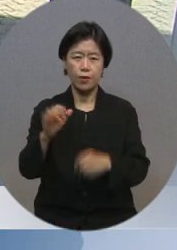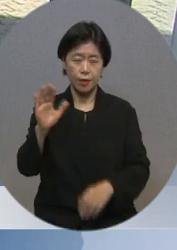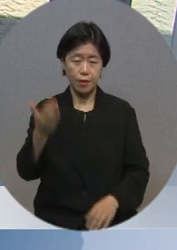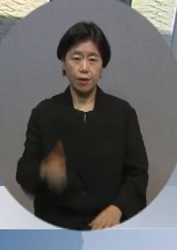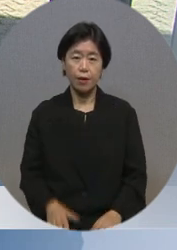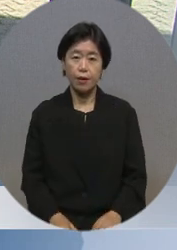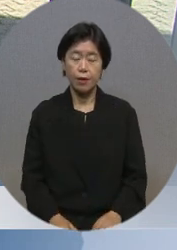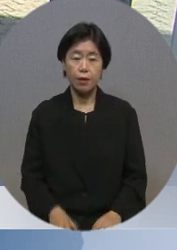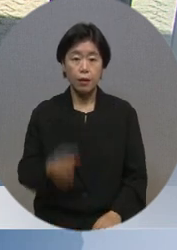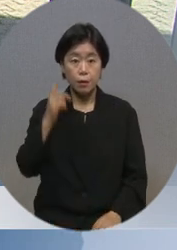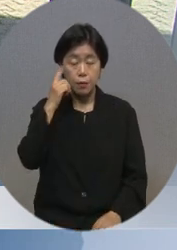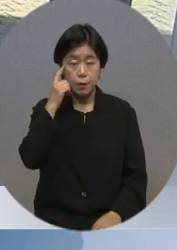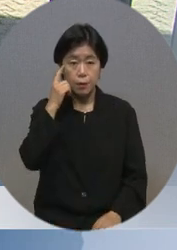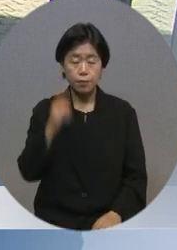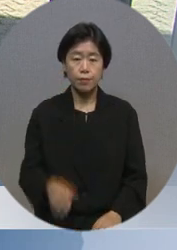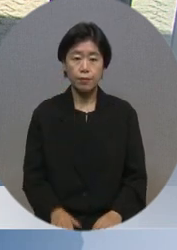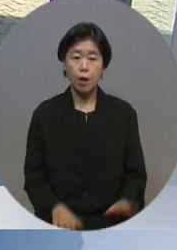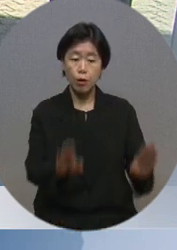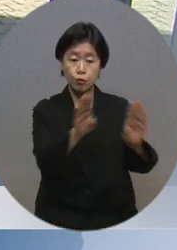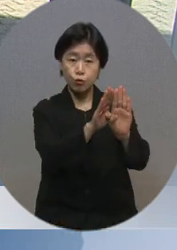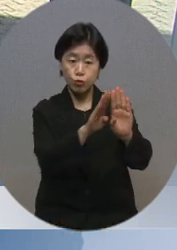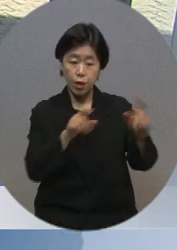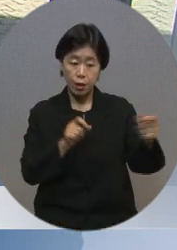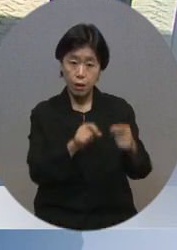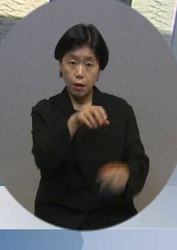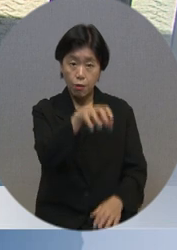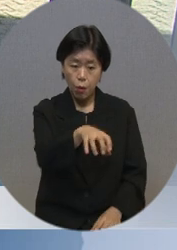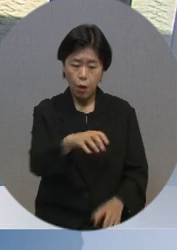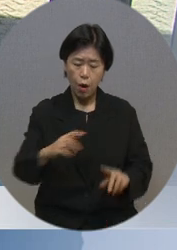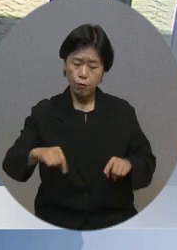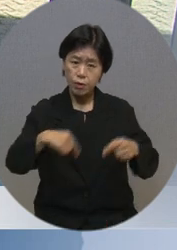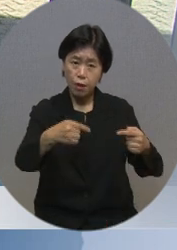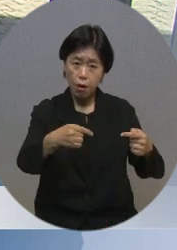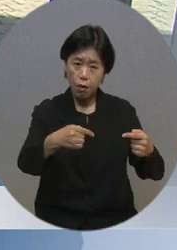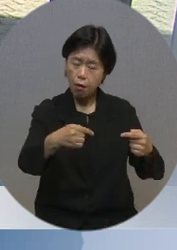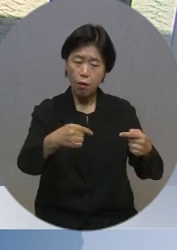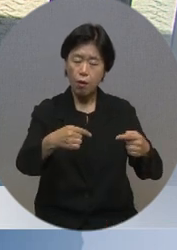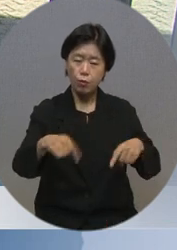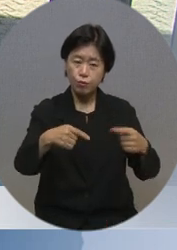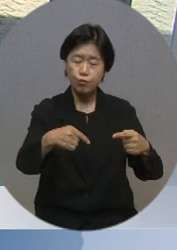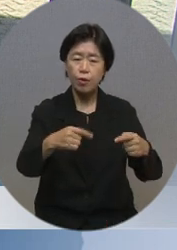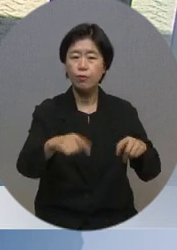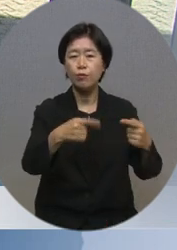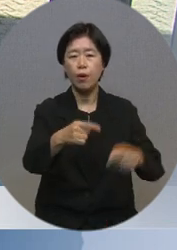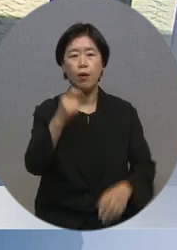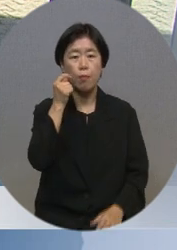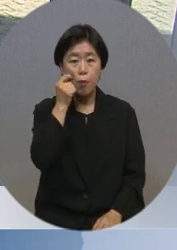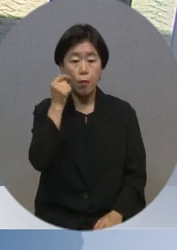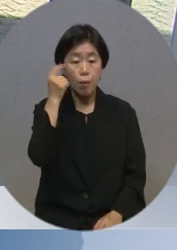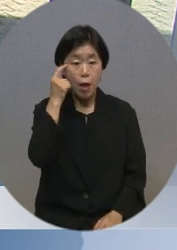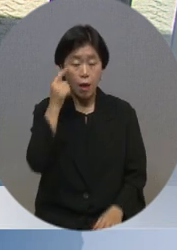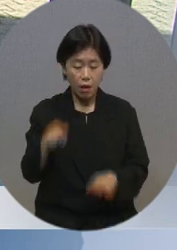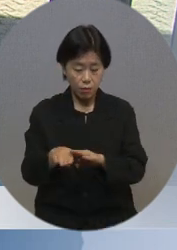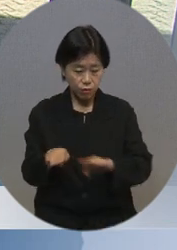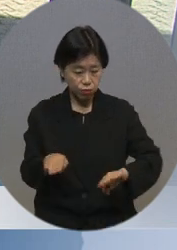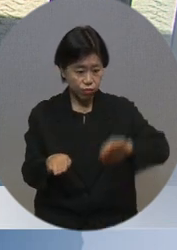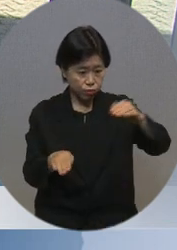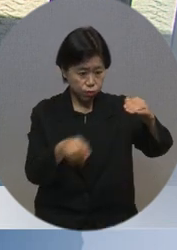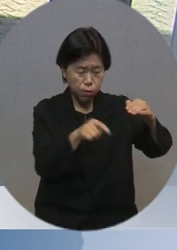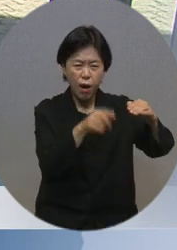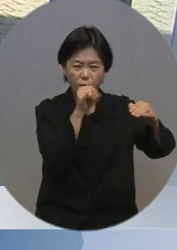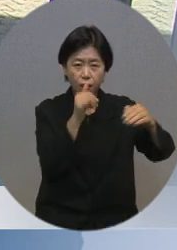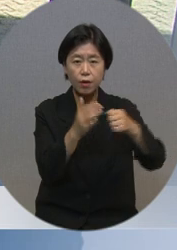하나. 이 문턱은 휠체어를 이용하는 장애인에게는 출입을 가로막는 장애물일 뿐인데요.